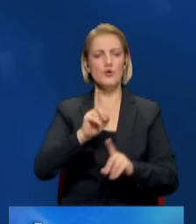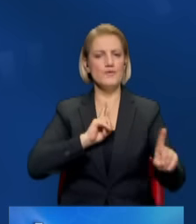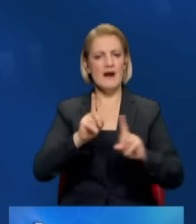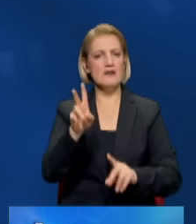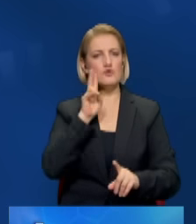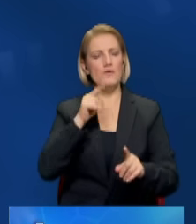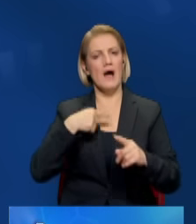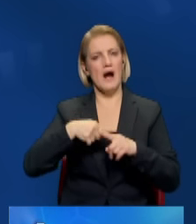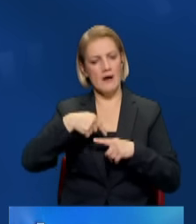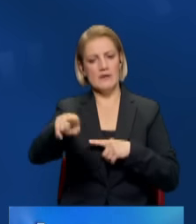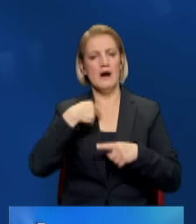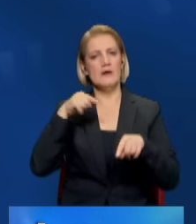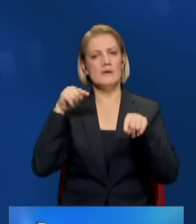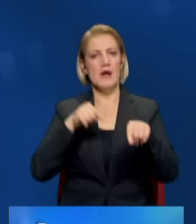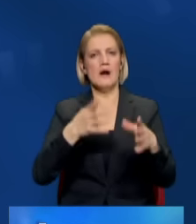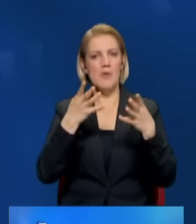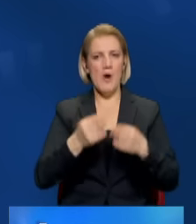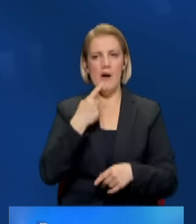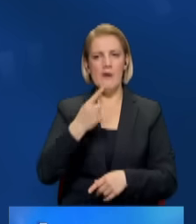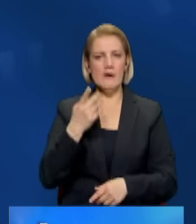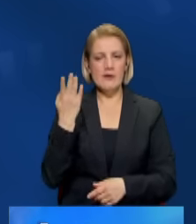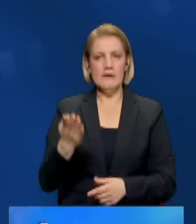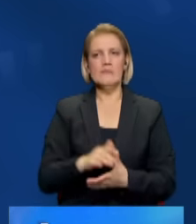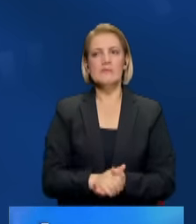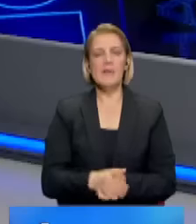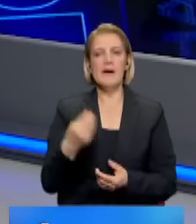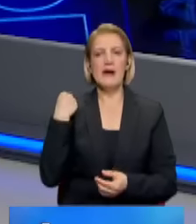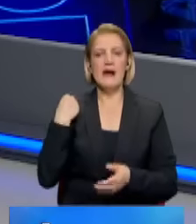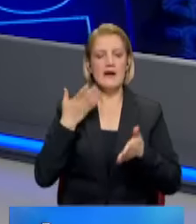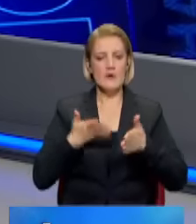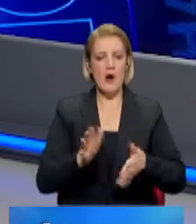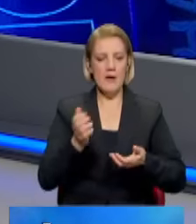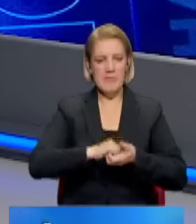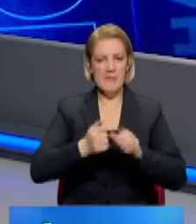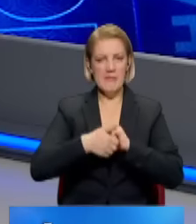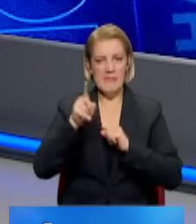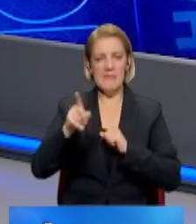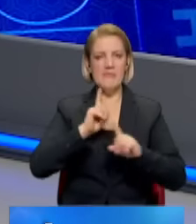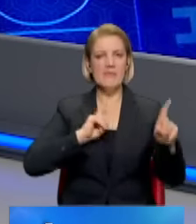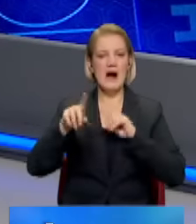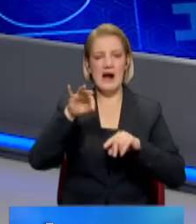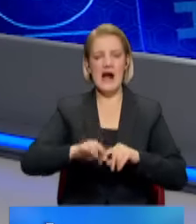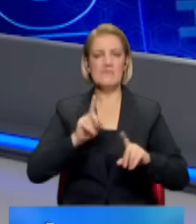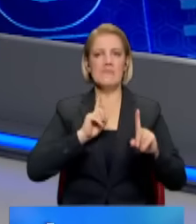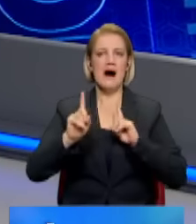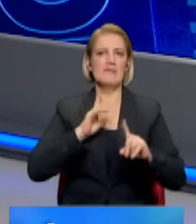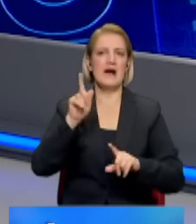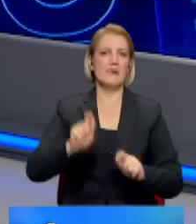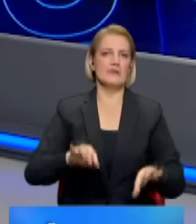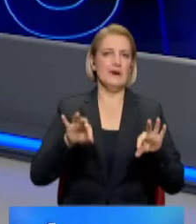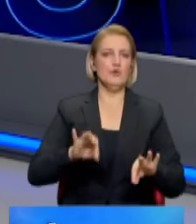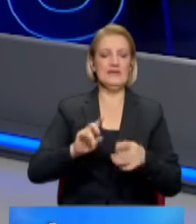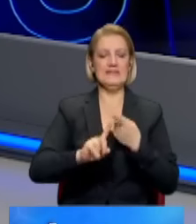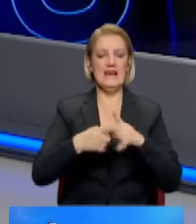davayı sonuna kadar takip edeceğiz diyor. Kaçıranlar varsa Yeni Doğan Çetesi davasının bugün ilk duruşması yapılacak.